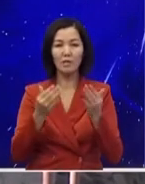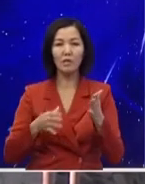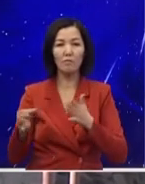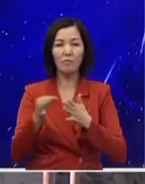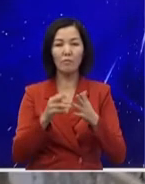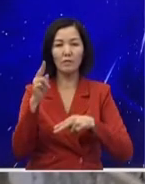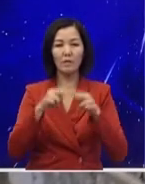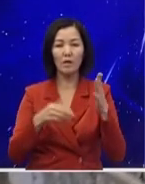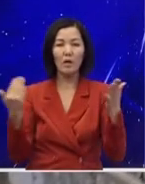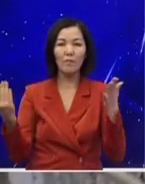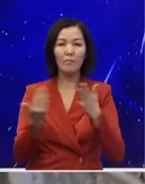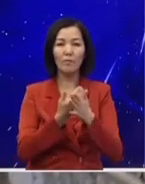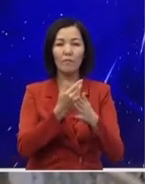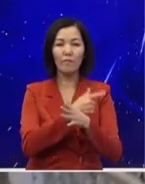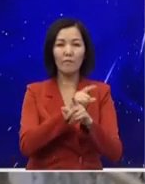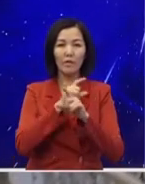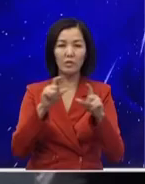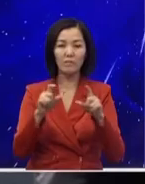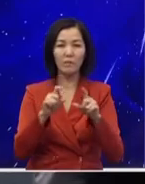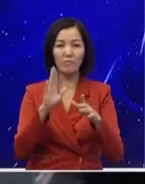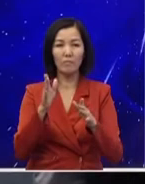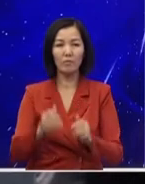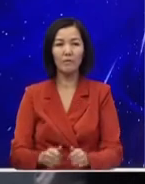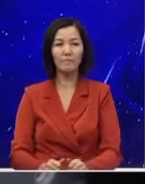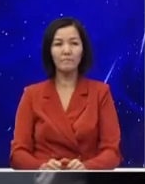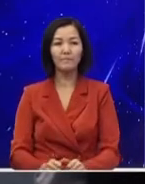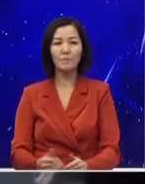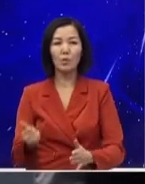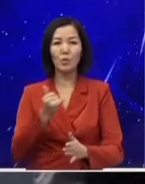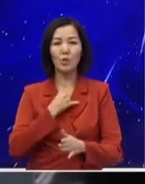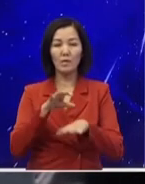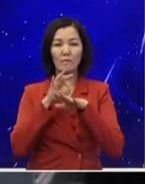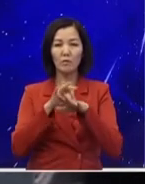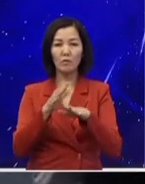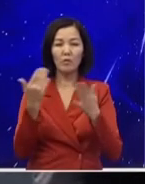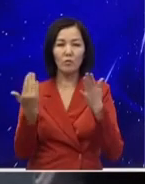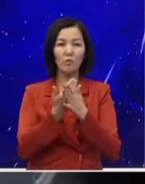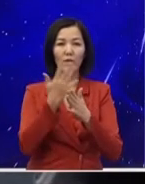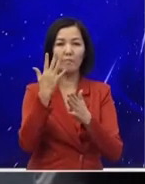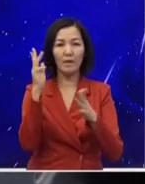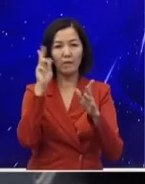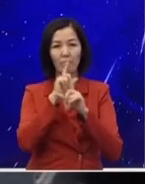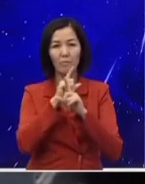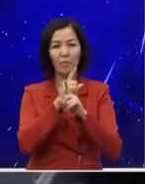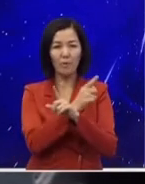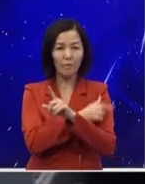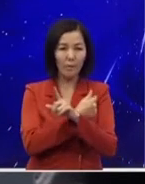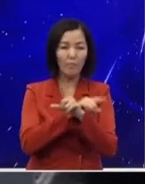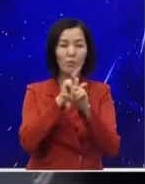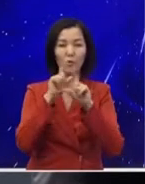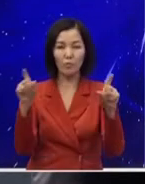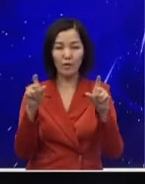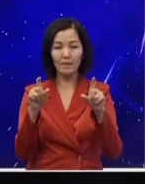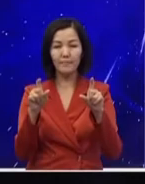предусмотрено строительство новых врачебных амбулаторий. У нас ведутся 5 новых строительств. Это 5 врачебных